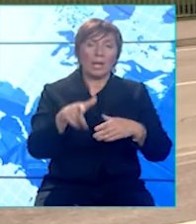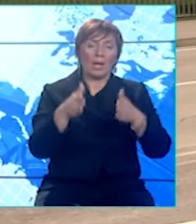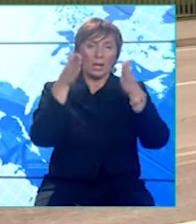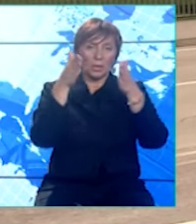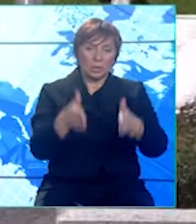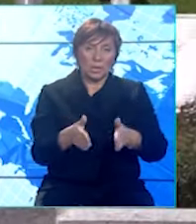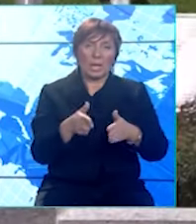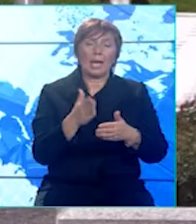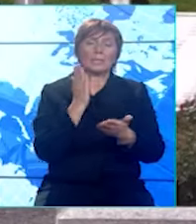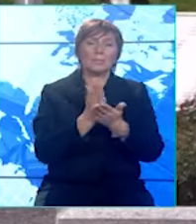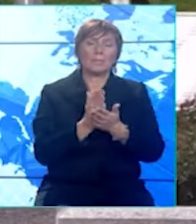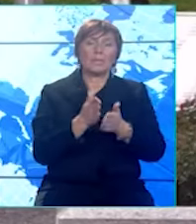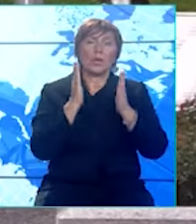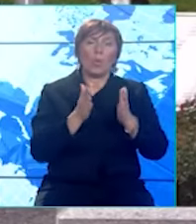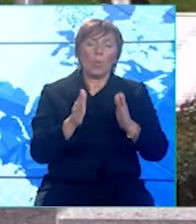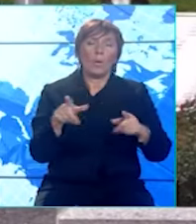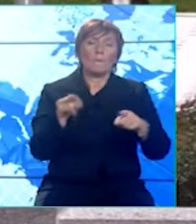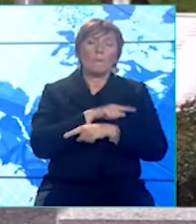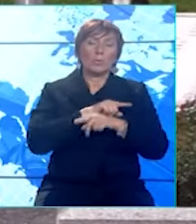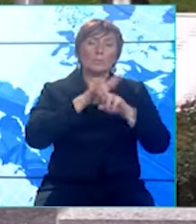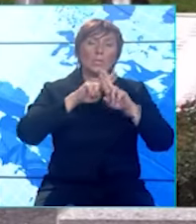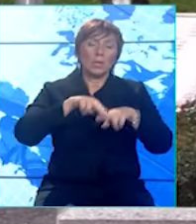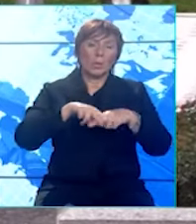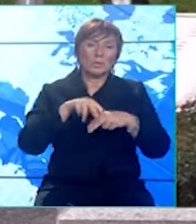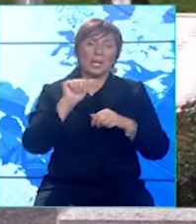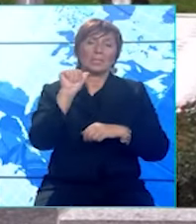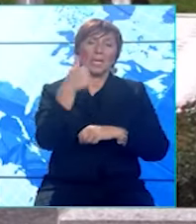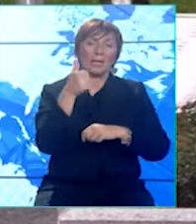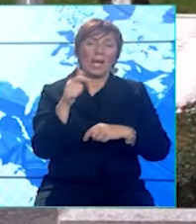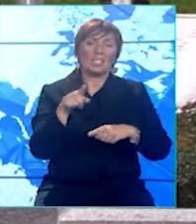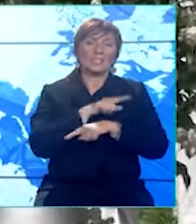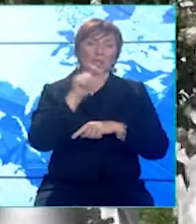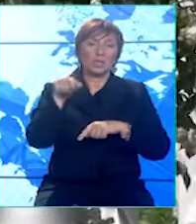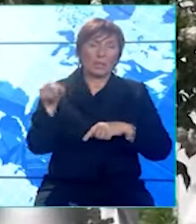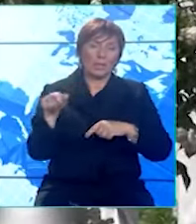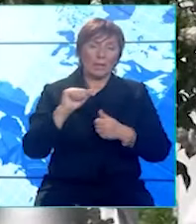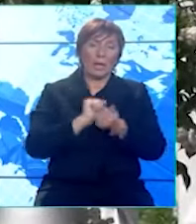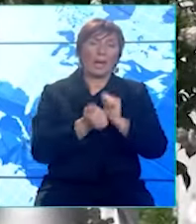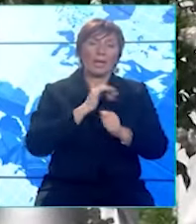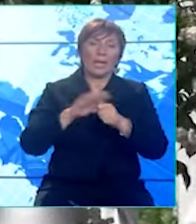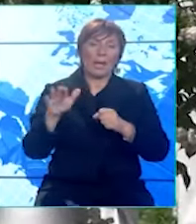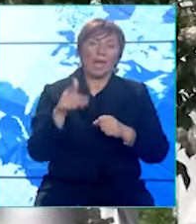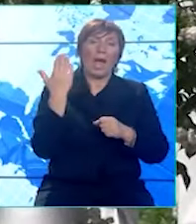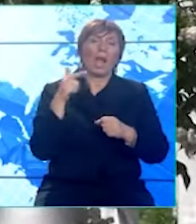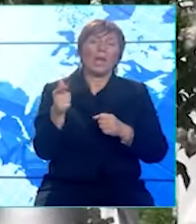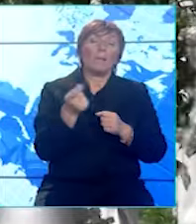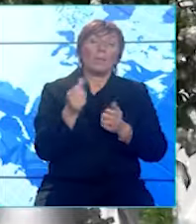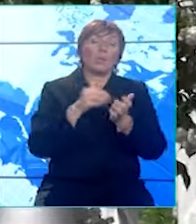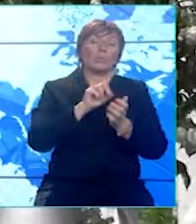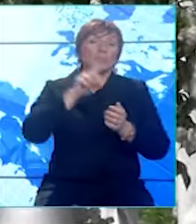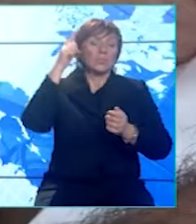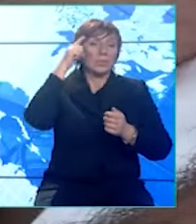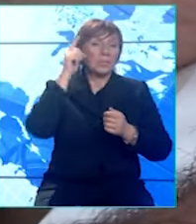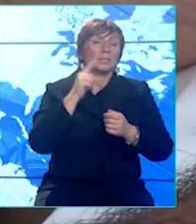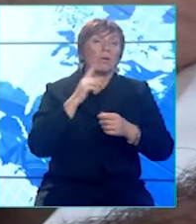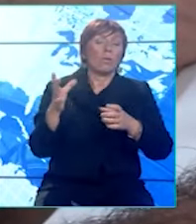u Potočarima biti ukopani posmrtni ostaci 11 žrtava genocida. Međutim, broj nije konačan s obzirom na